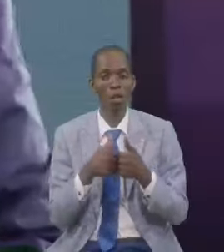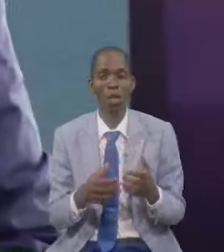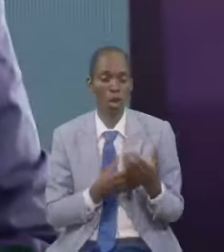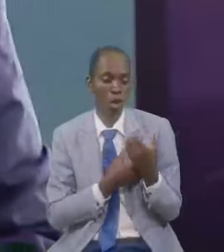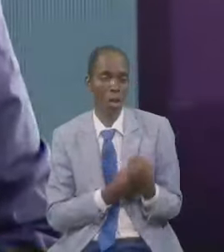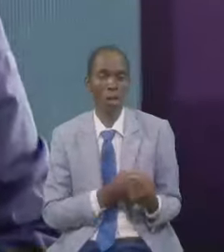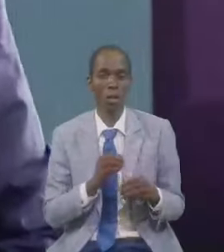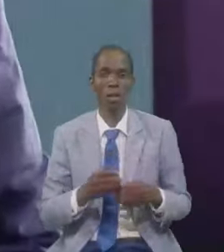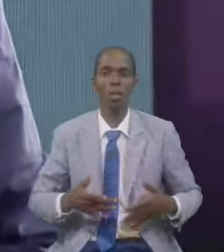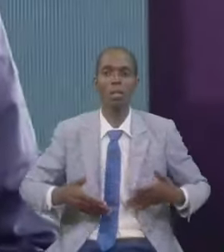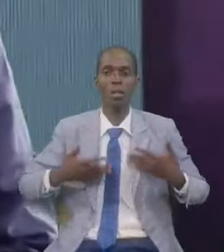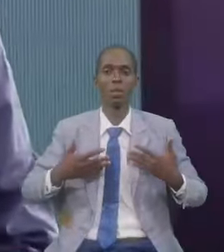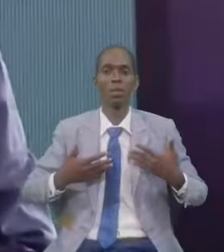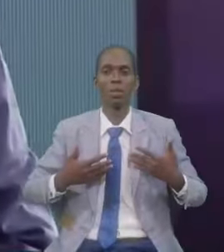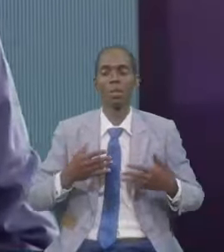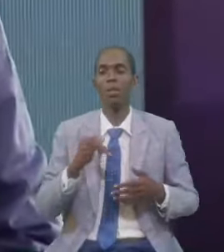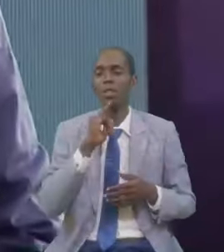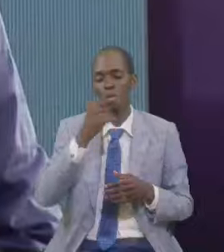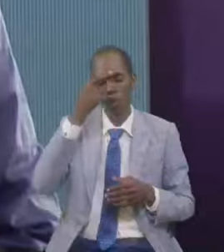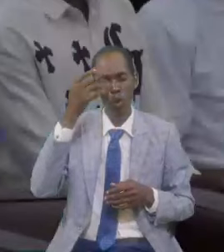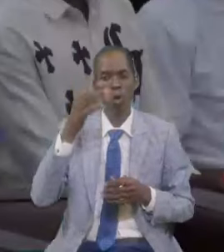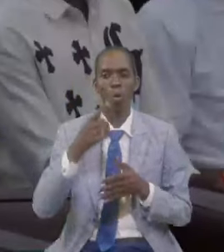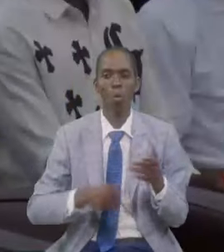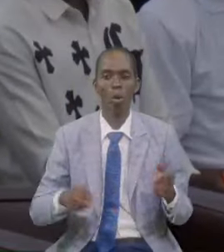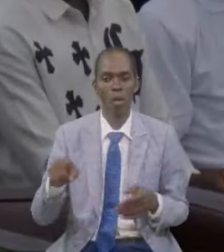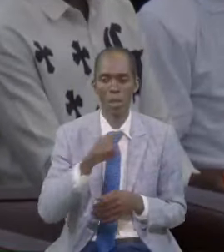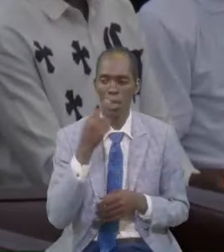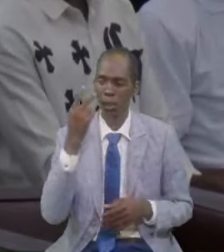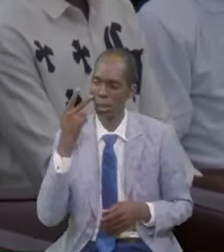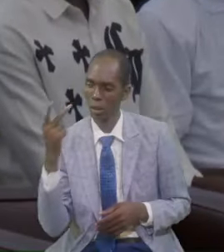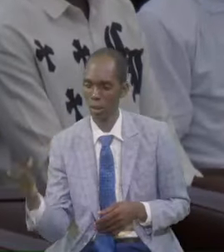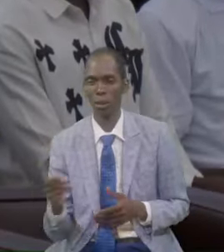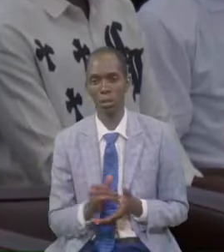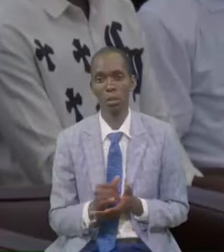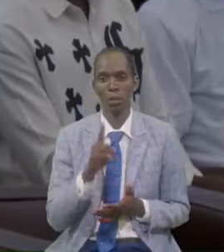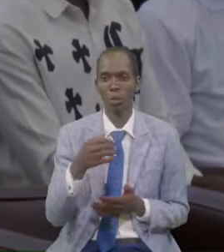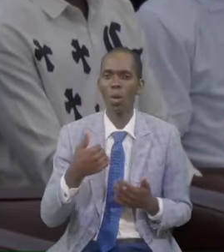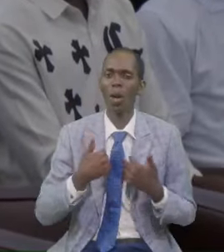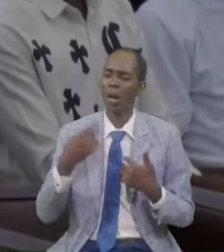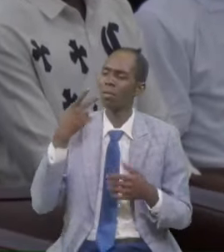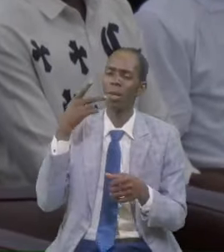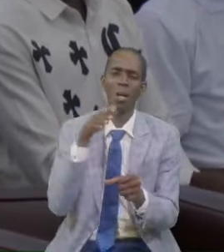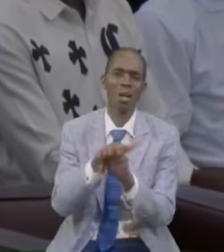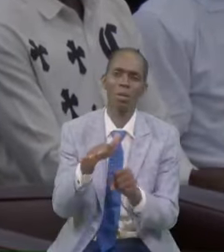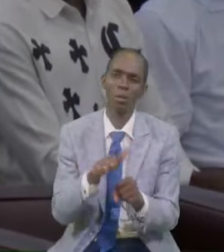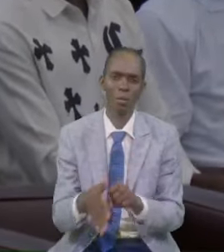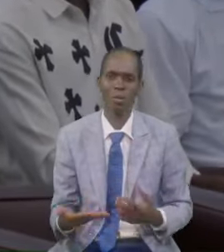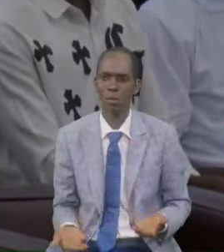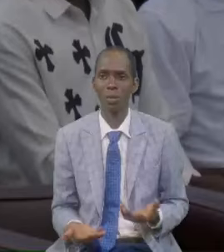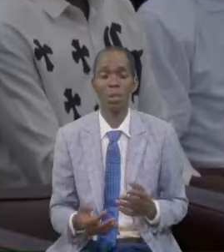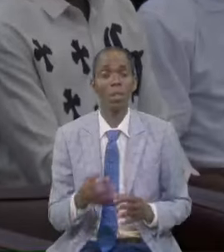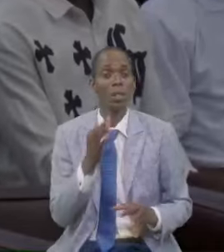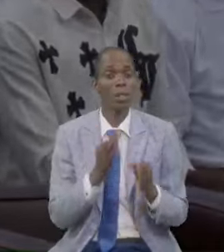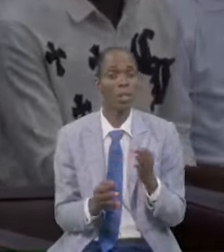what they see. వారు చూచిన వాటిని బట్టి. You see more than enough. మీరు ఏం చూస్తున్నారు? There are many people that lose